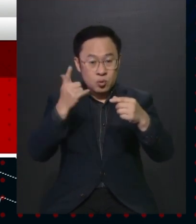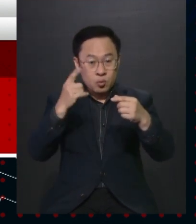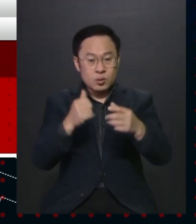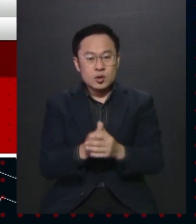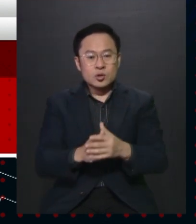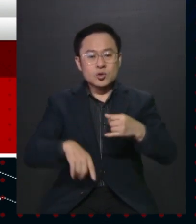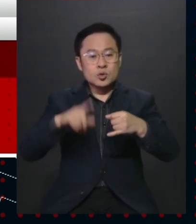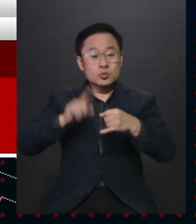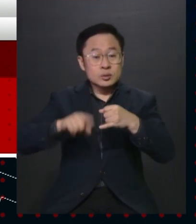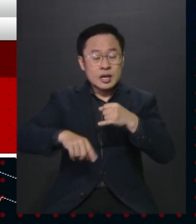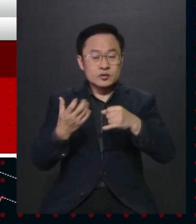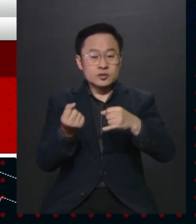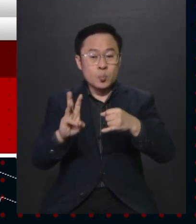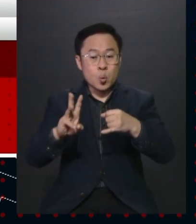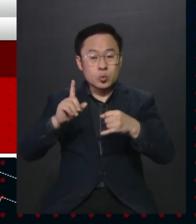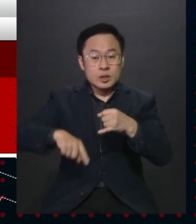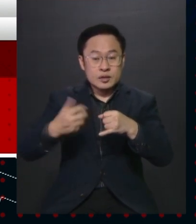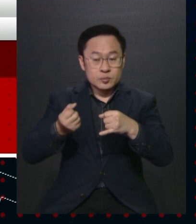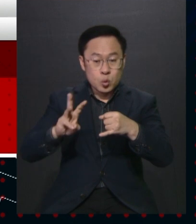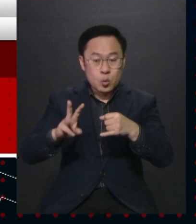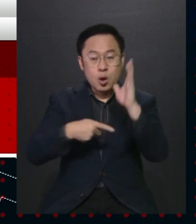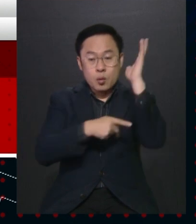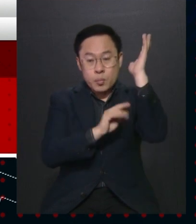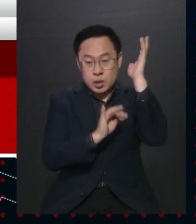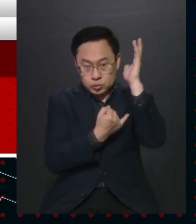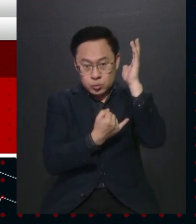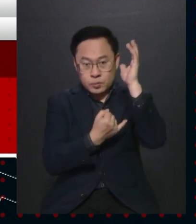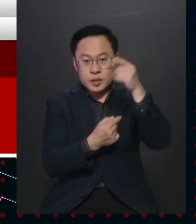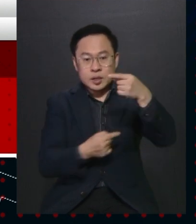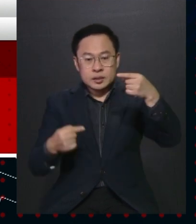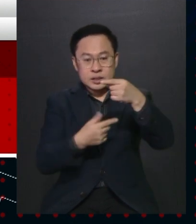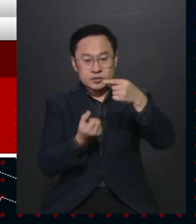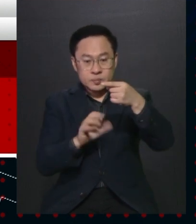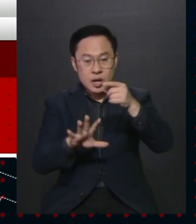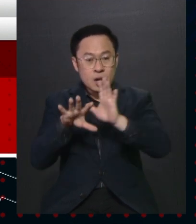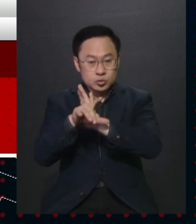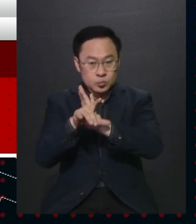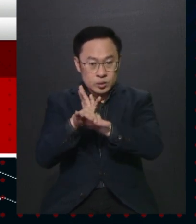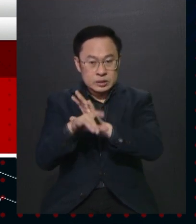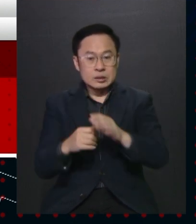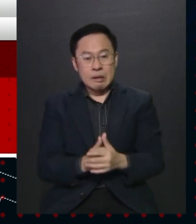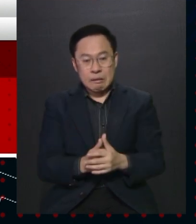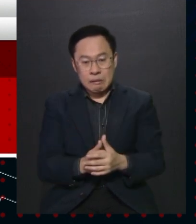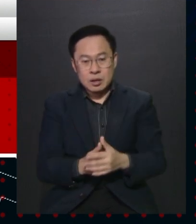ต้มครับแล้วก็ที่น่าตกใจคือชลบุรี FC ครับมี10คะแนนขอนแก่นเมื่อวานนี้ได้1แต้มก็เป็น11แต้มขึ้นมาอันดับ